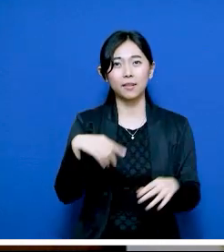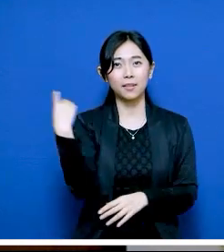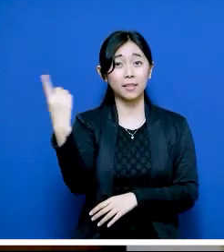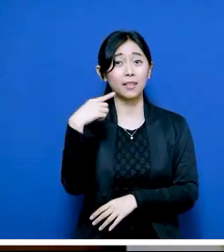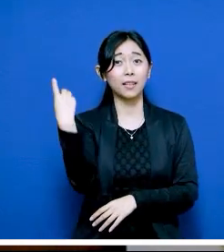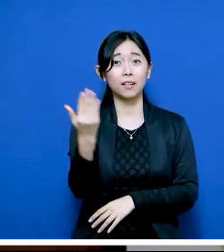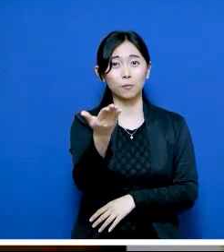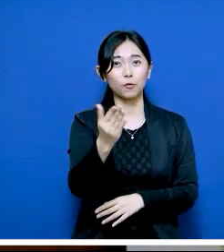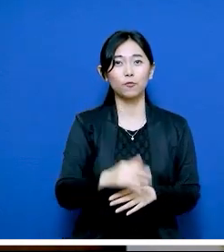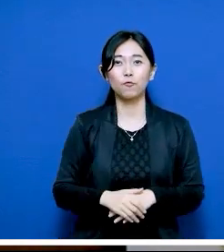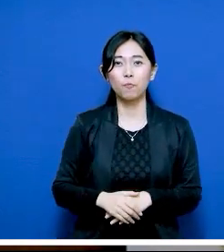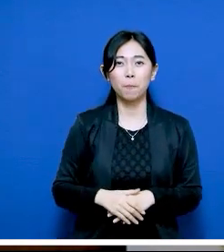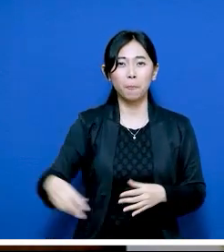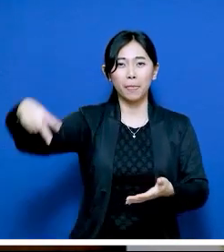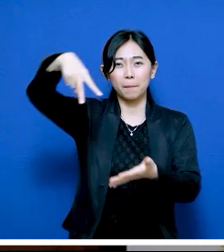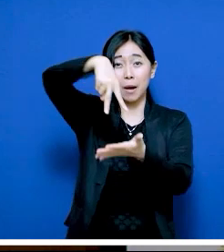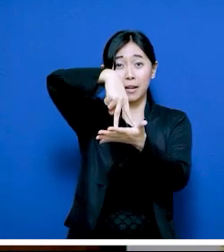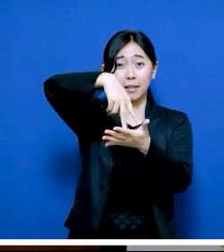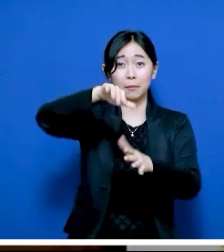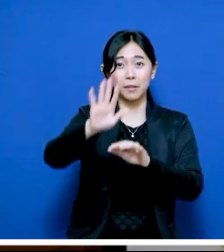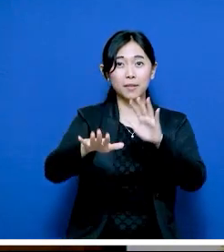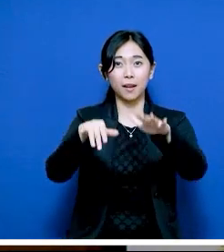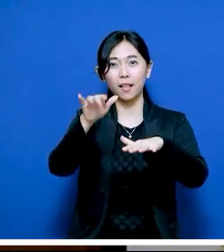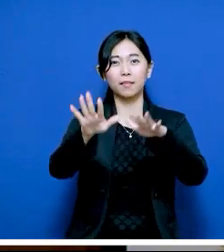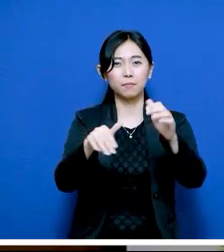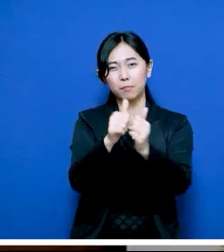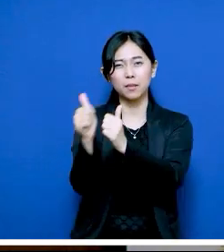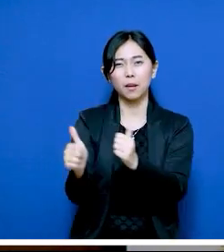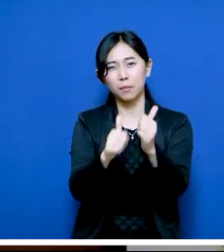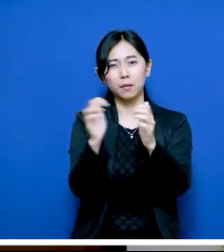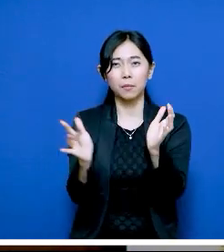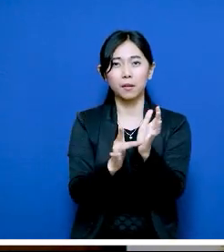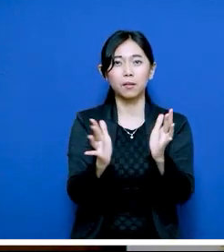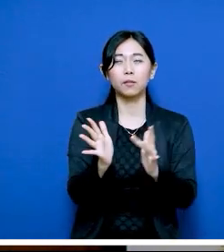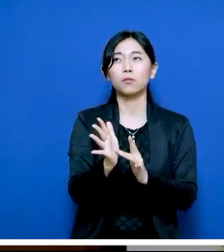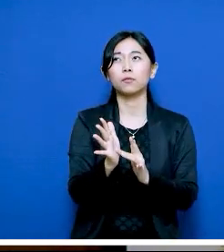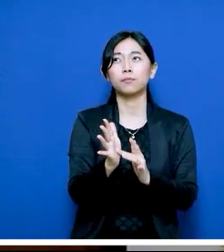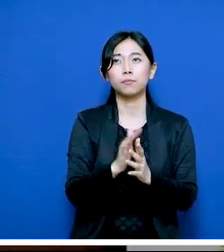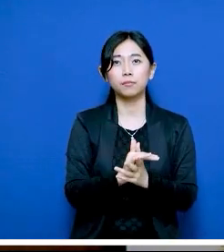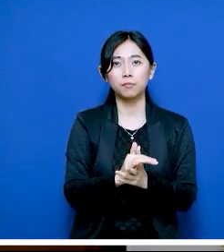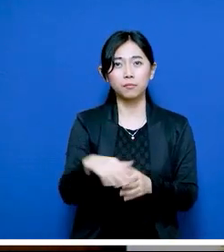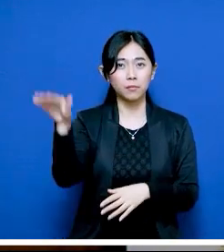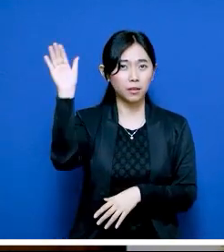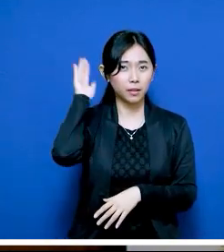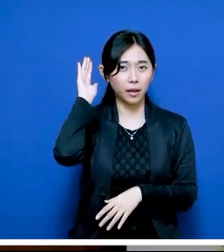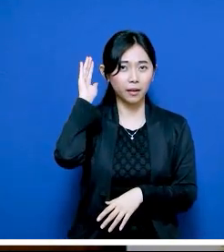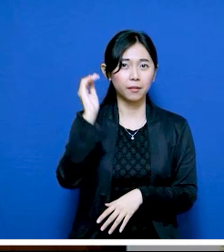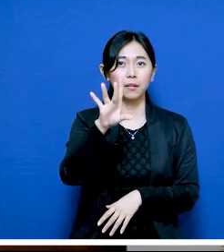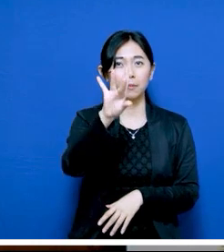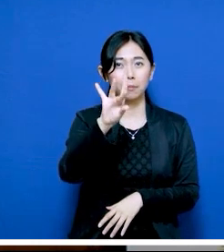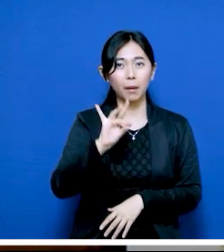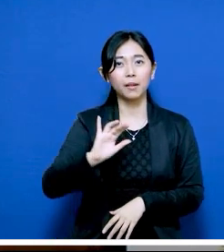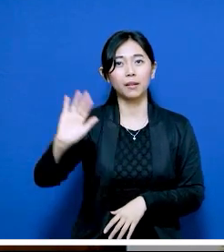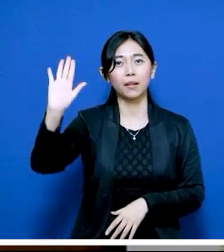sekitarmu. Bangkit dan berjalanlah bersama dengan Yesus. Dengarkanlah